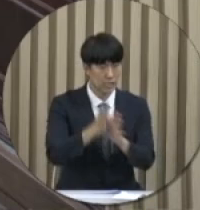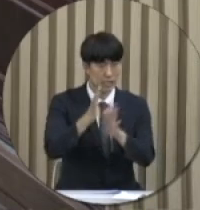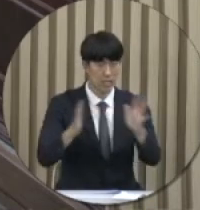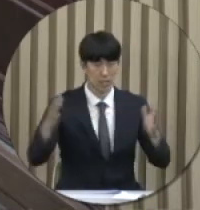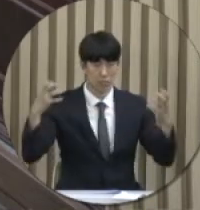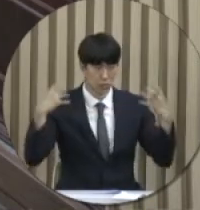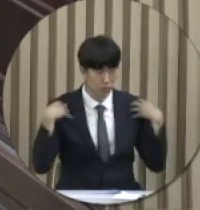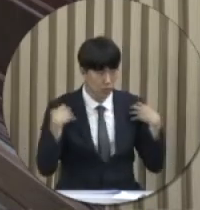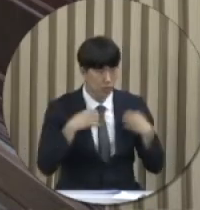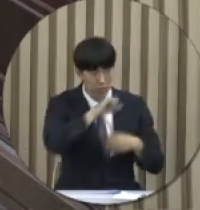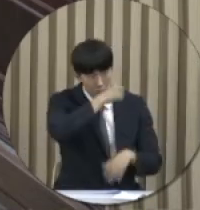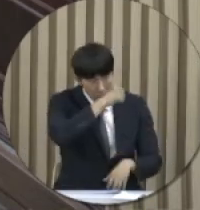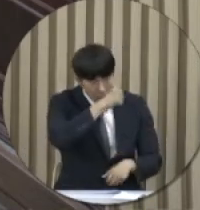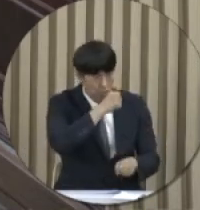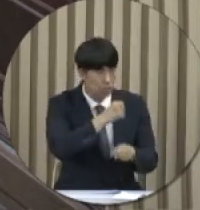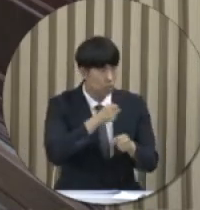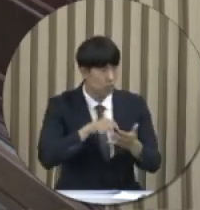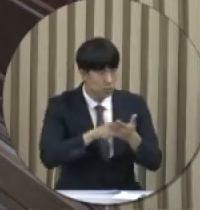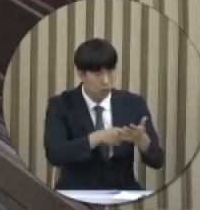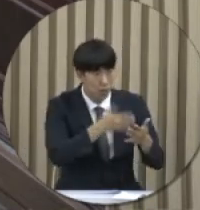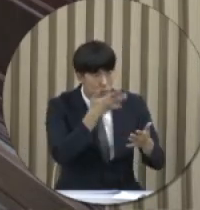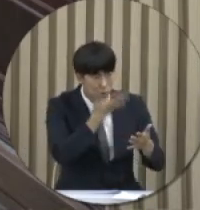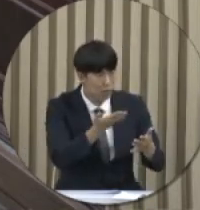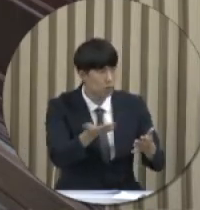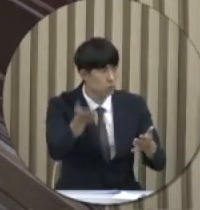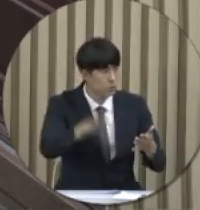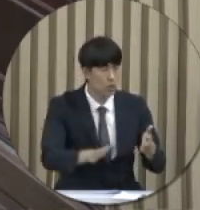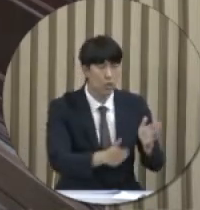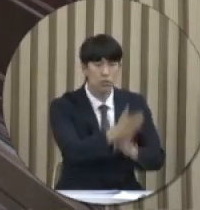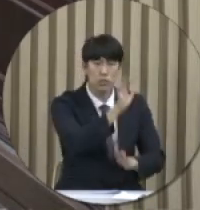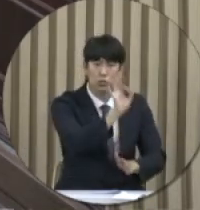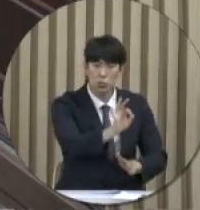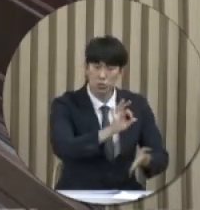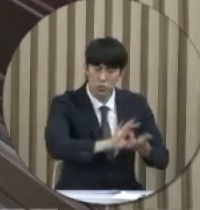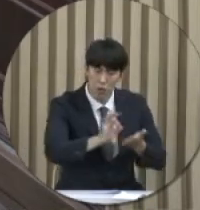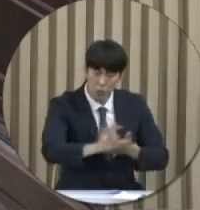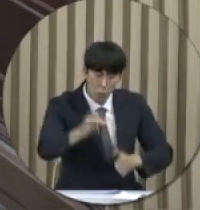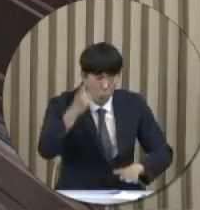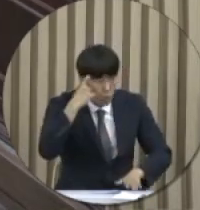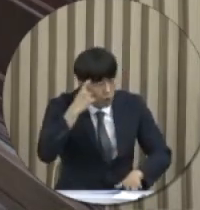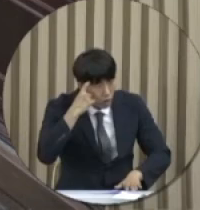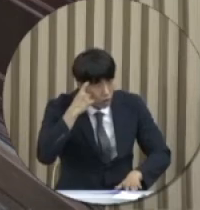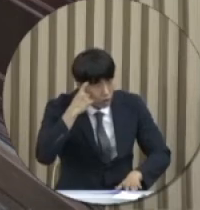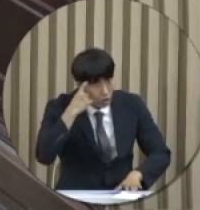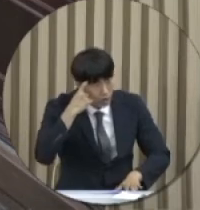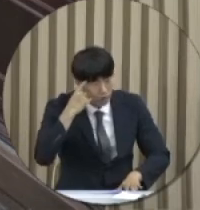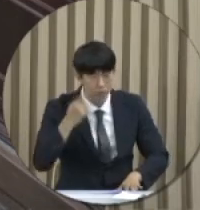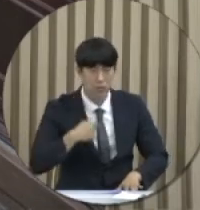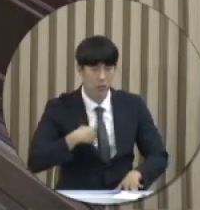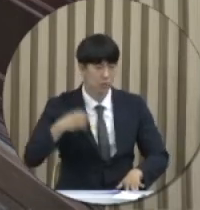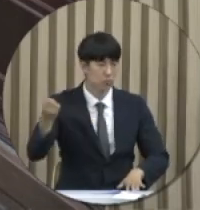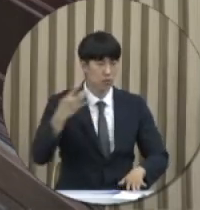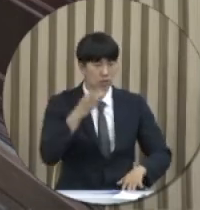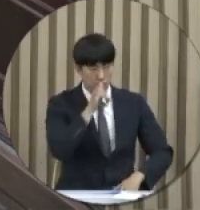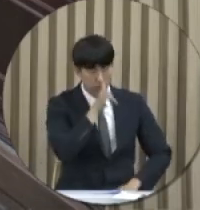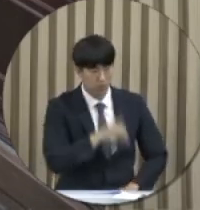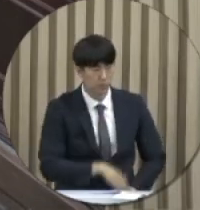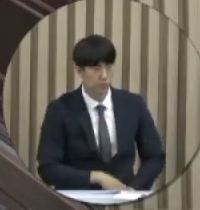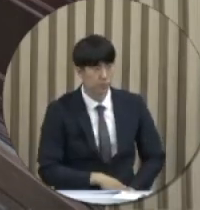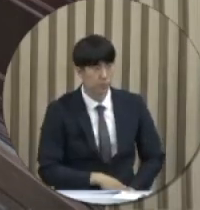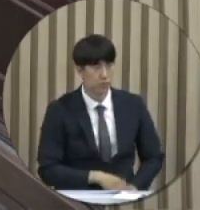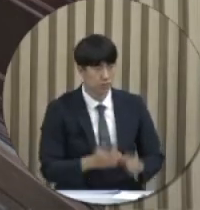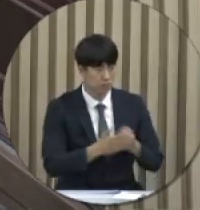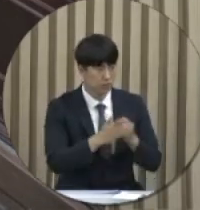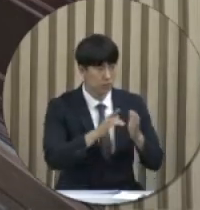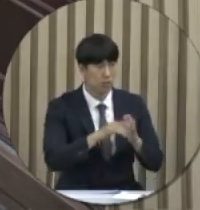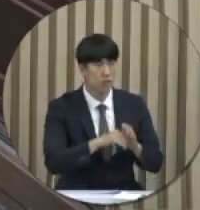지금 할 수도 있는 사업을 왜 굳이 12로 하느냐 뭐 이런 이야기를 전태 얘기를 해서 한번